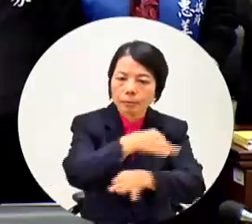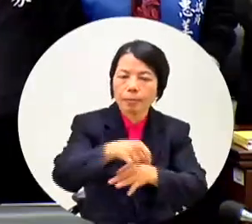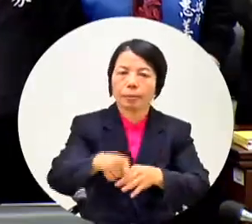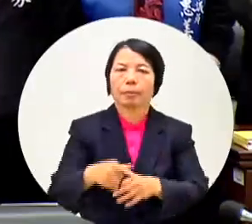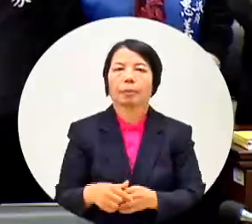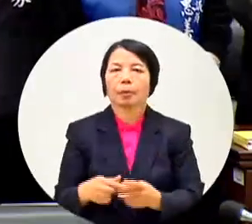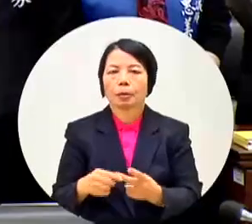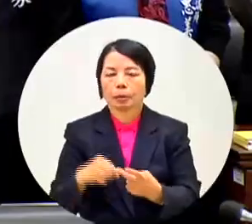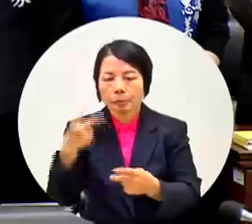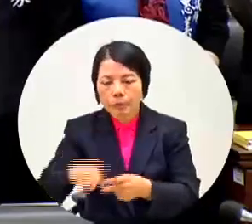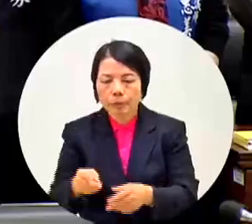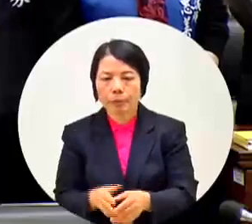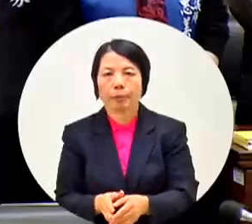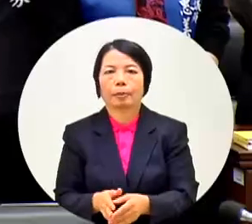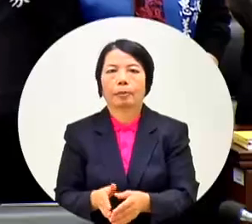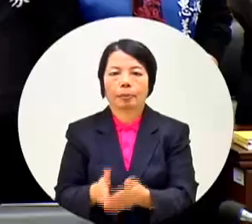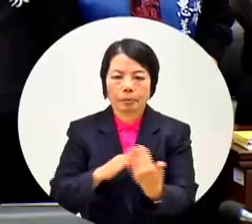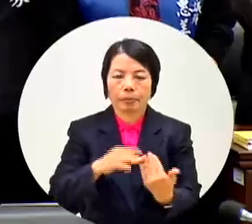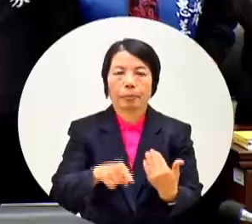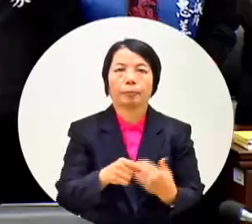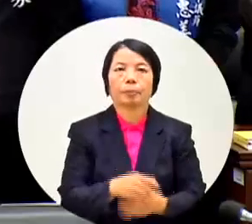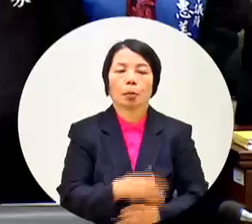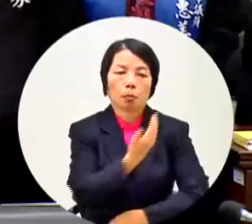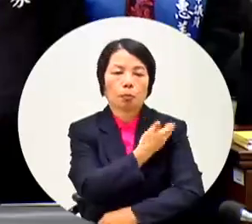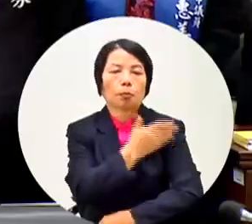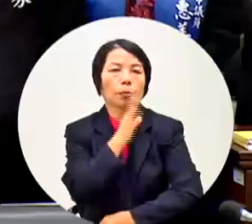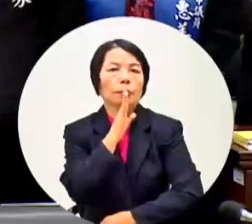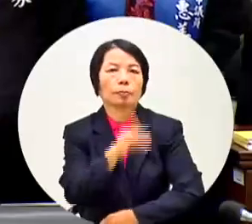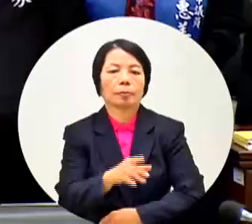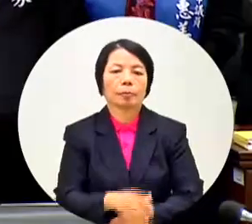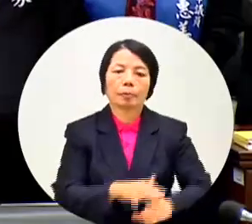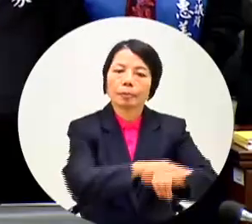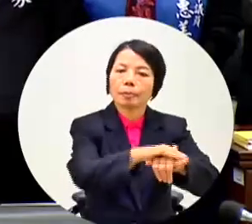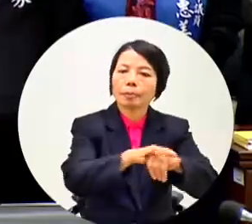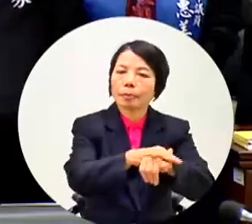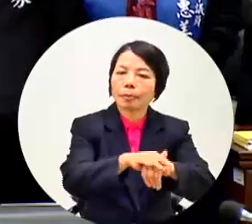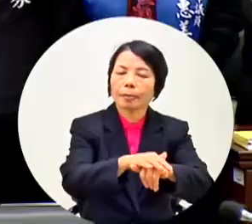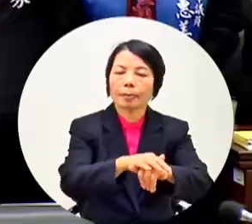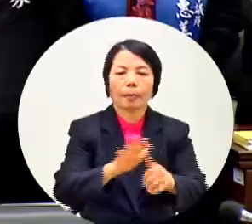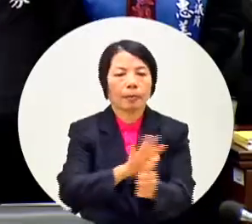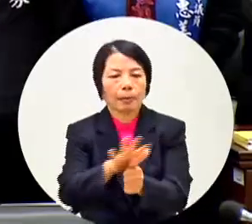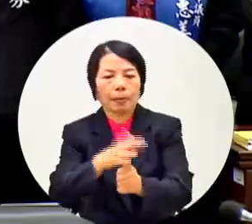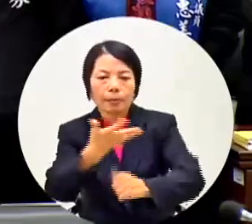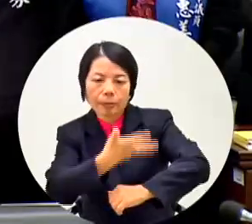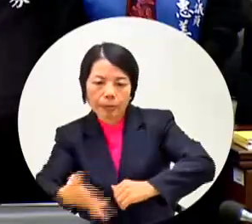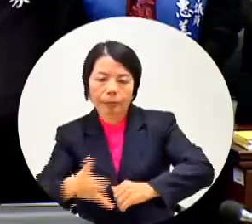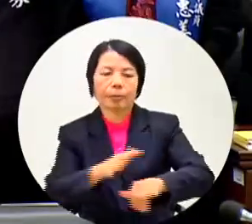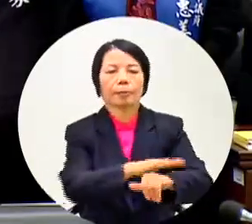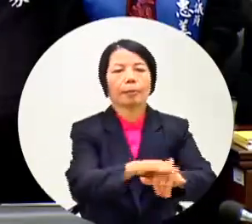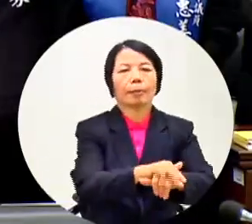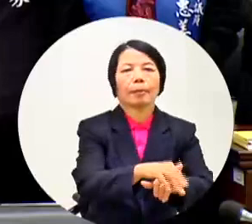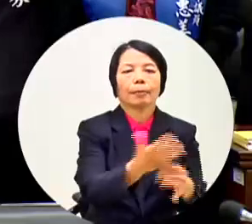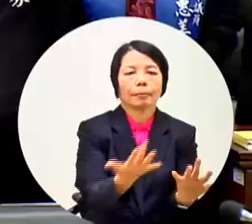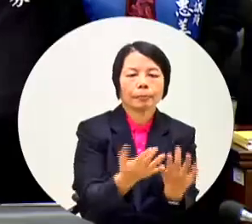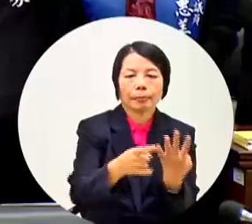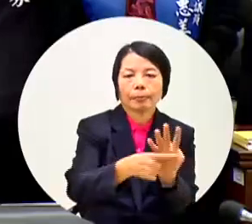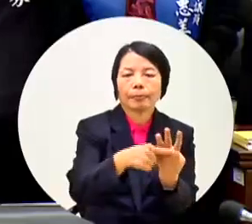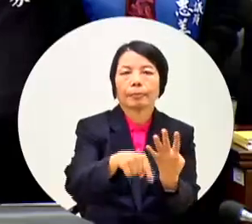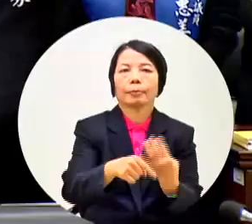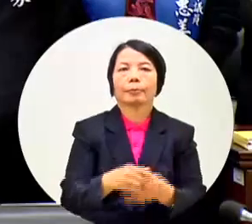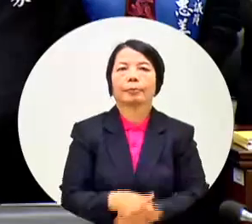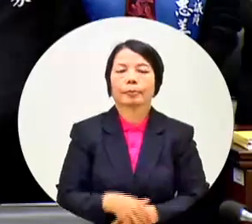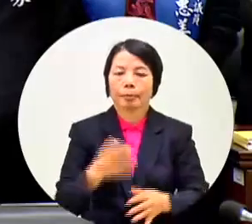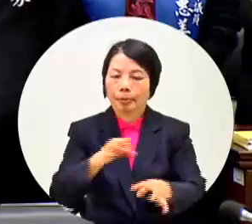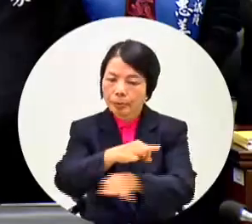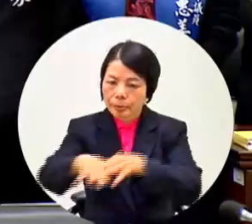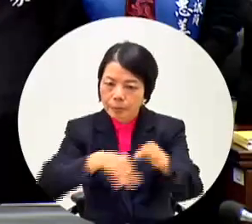们所谓的爱河，还有我们的爱情。产业链，还有我们的经济产业的一个发